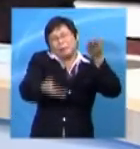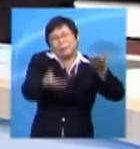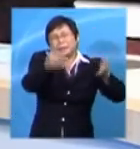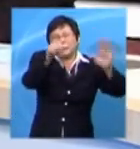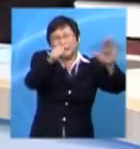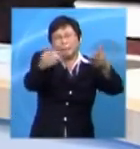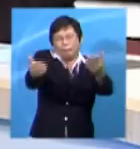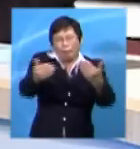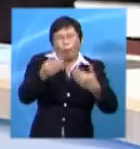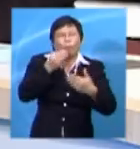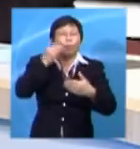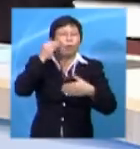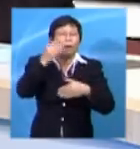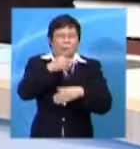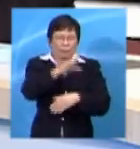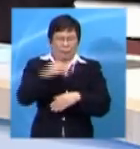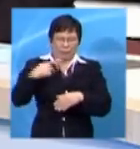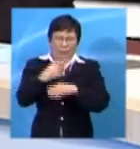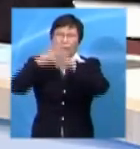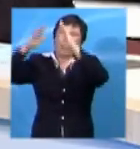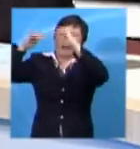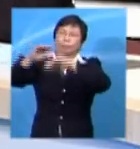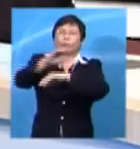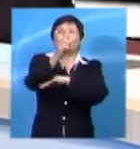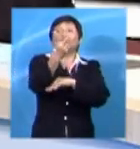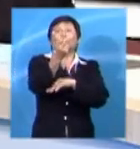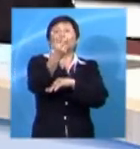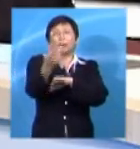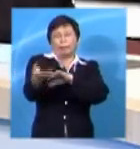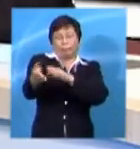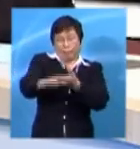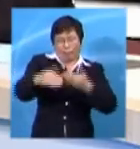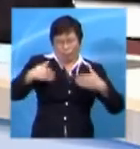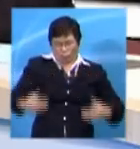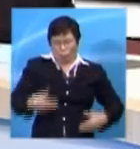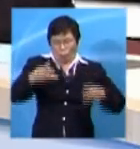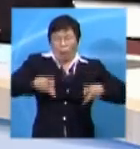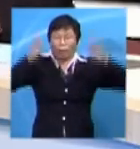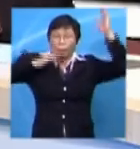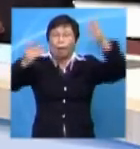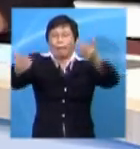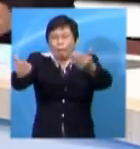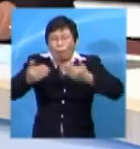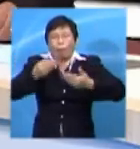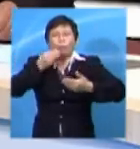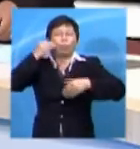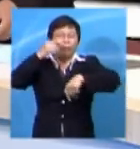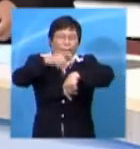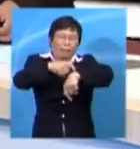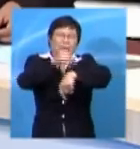dibawa pulang dan kita harapkan baki 12 jenazah warga Malaysia akan dapat dibawa pulang dalam masa terdekat.